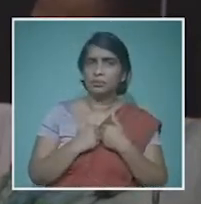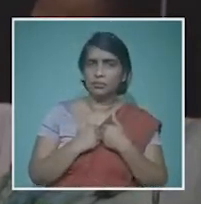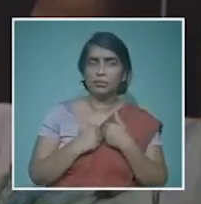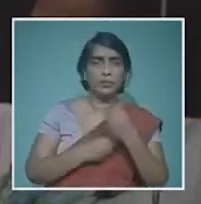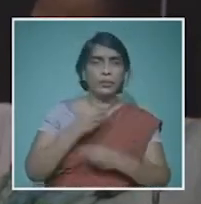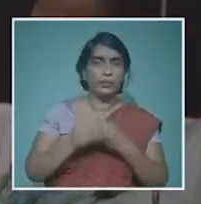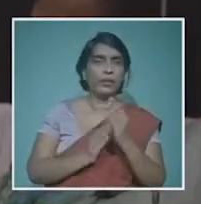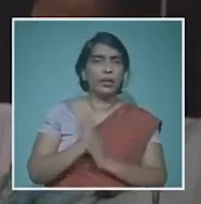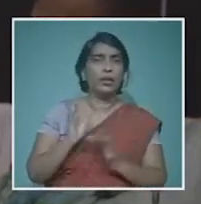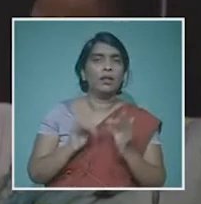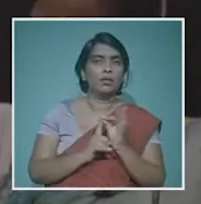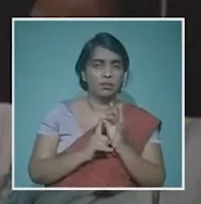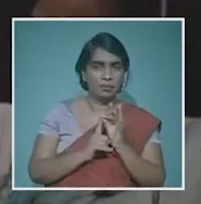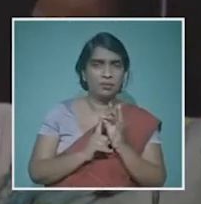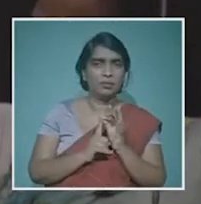කර්මාන්ත ඇමතිතුමා